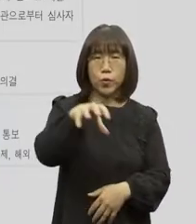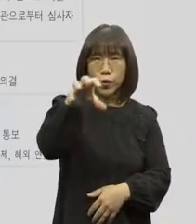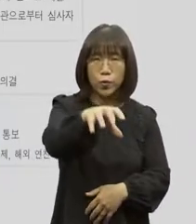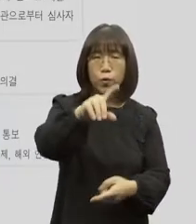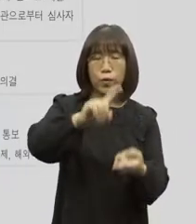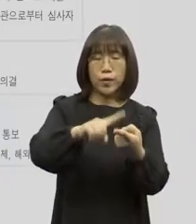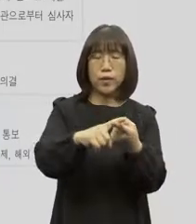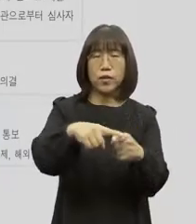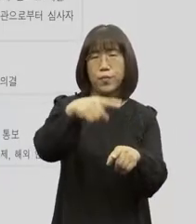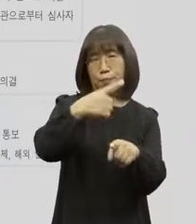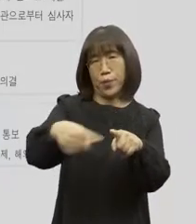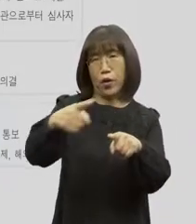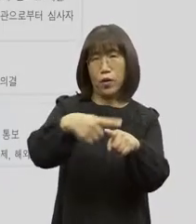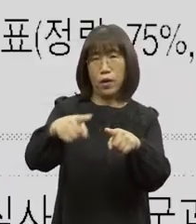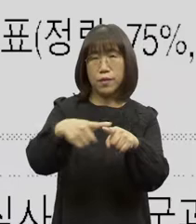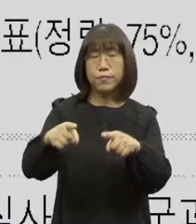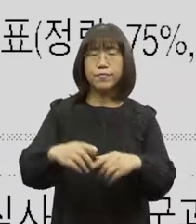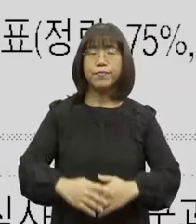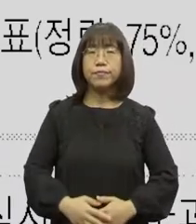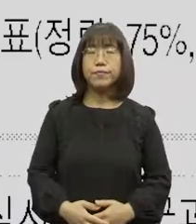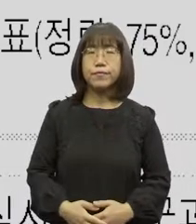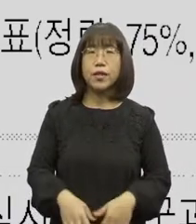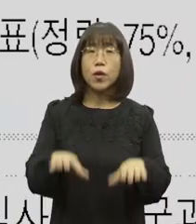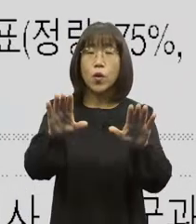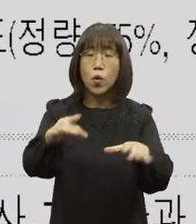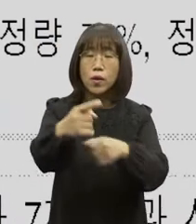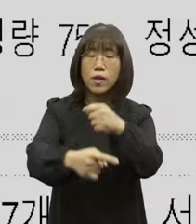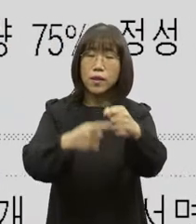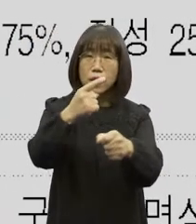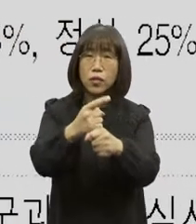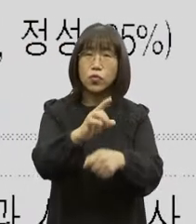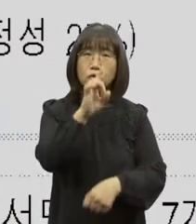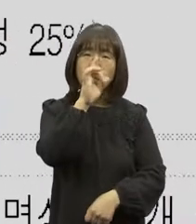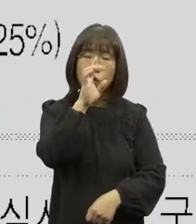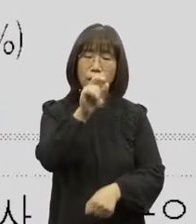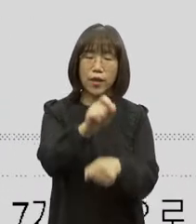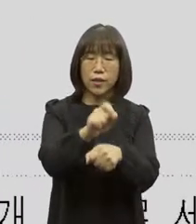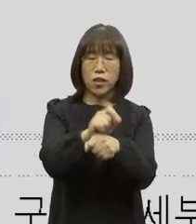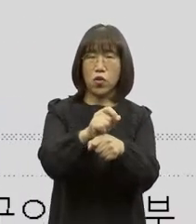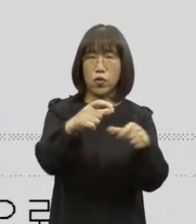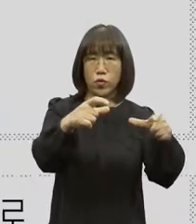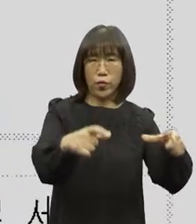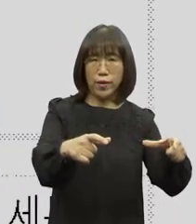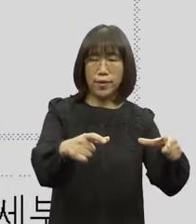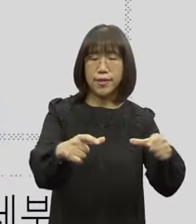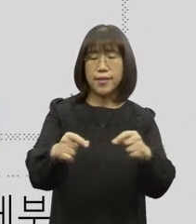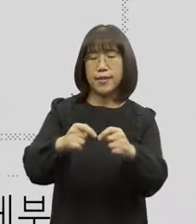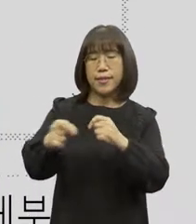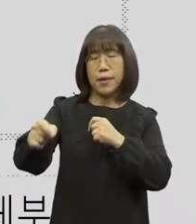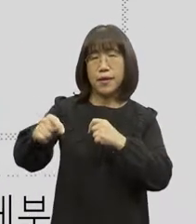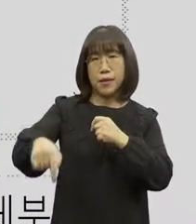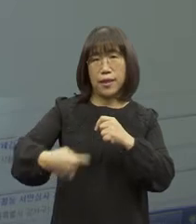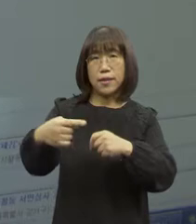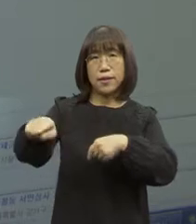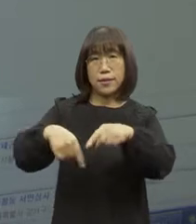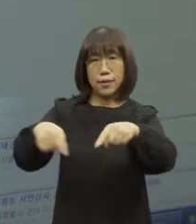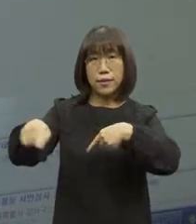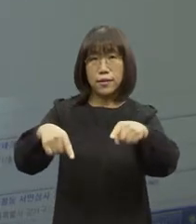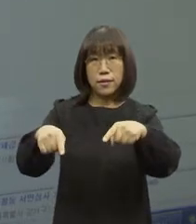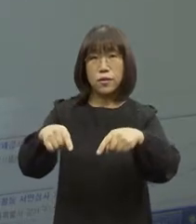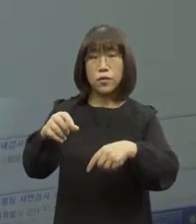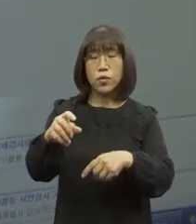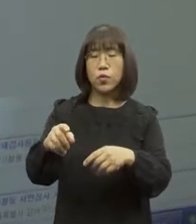의 감사 활동을 평가하는 제도 입니다 올 해는 중앙행정기관 지방자치단체 공기업 등